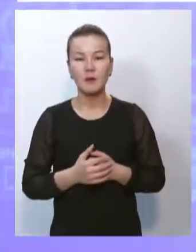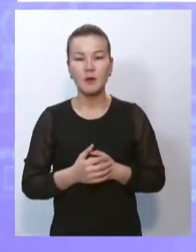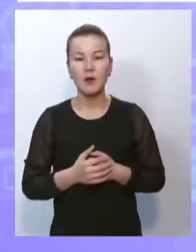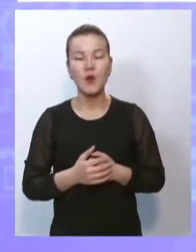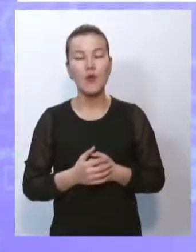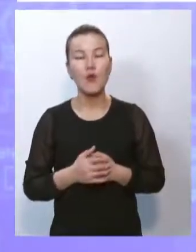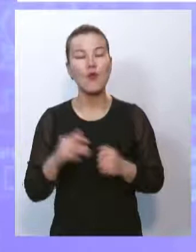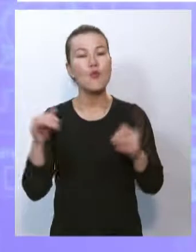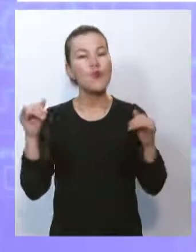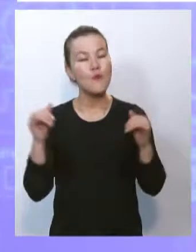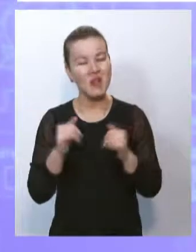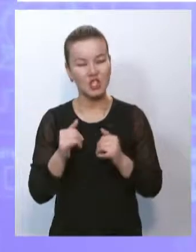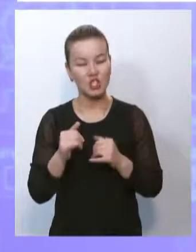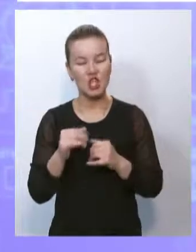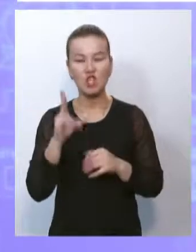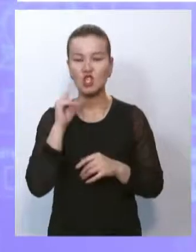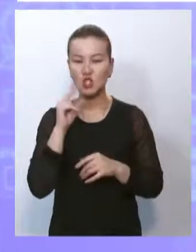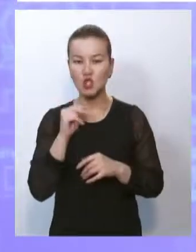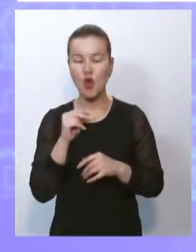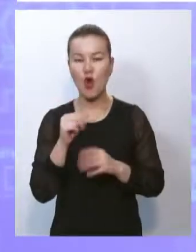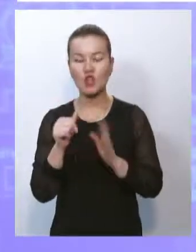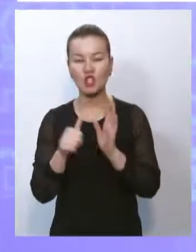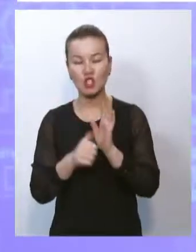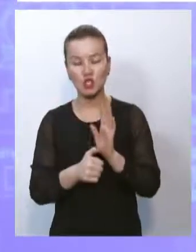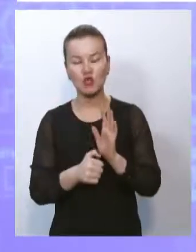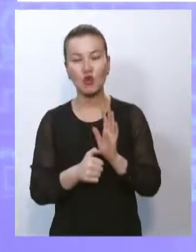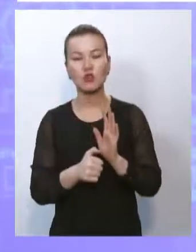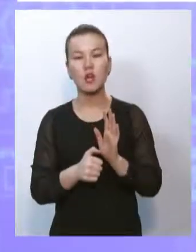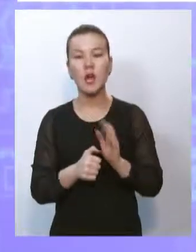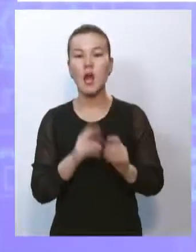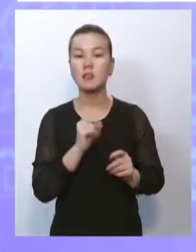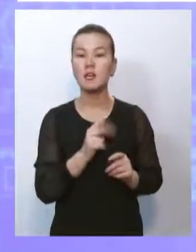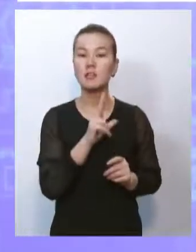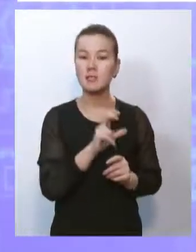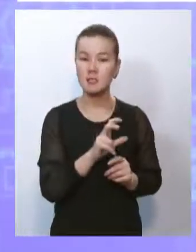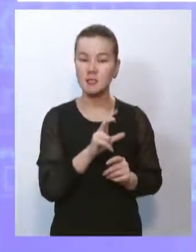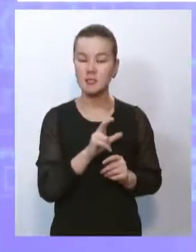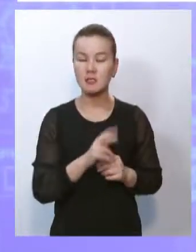меньше число 600 на 300